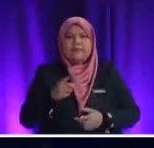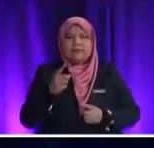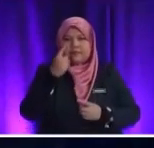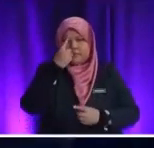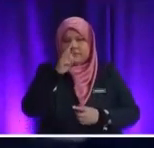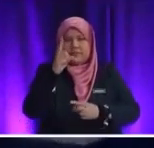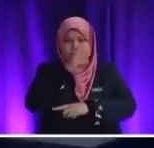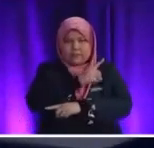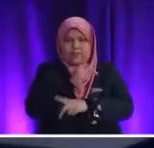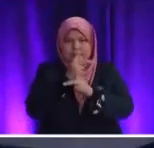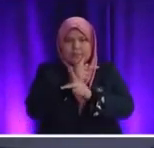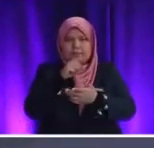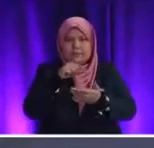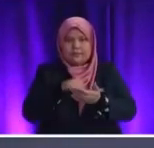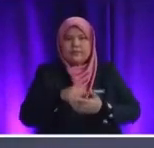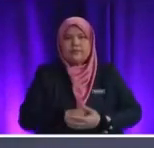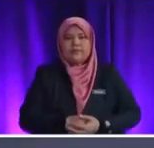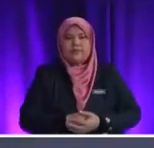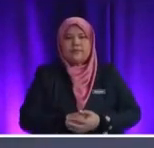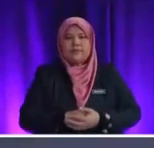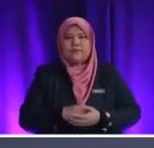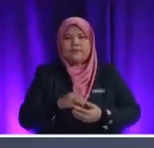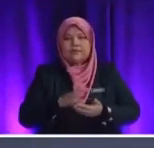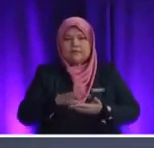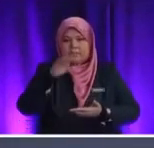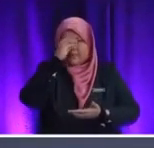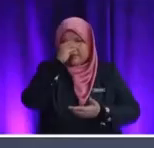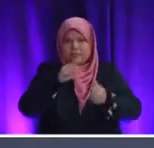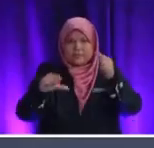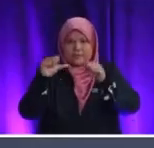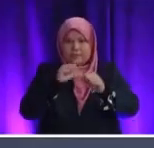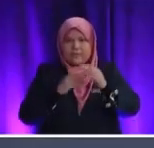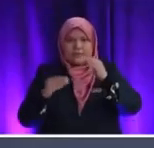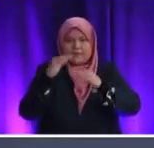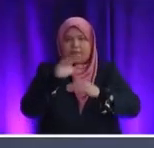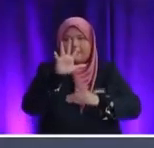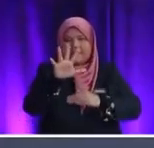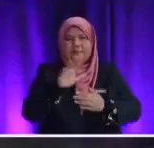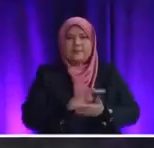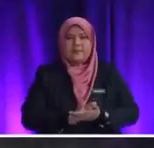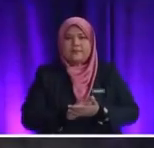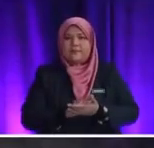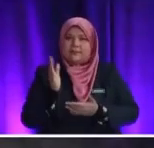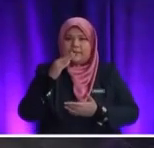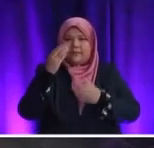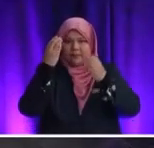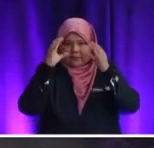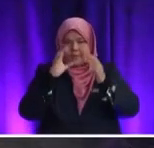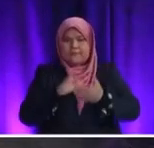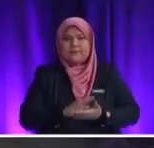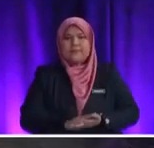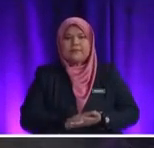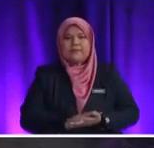wcpm mati pelajari tapi ada hal ini adalah sains tingkatan 5 baila jago Young kita teruskan untuk